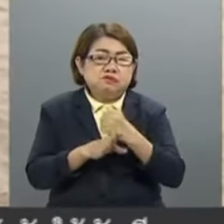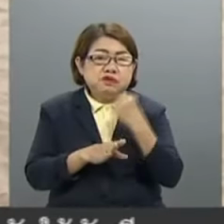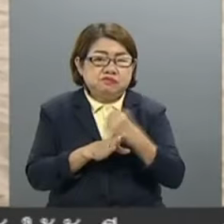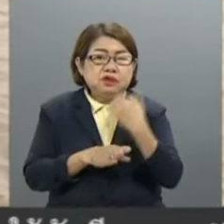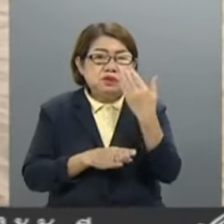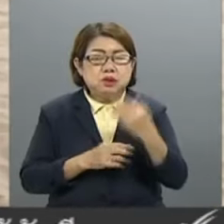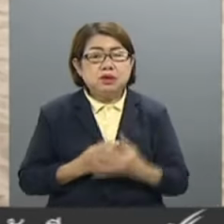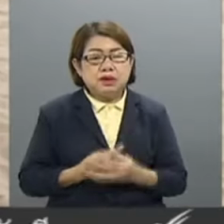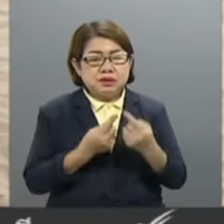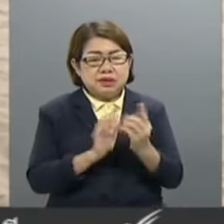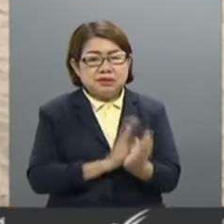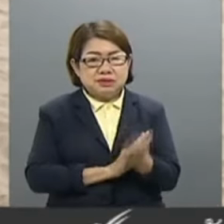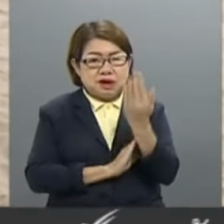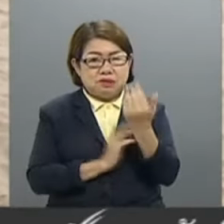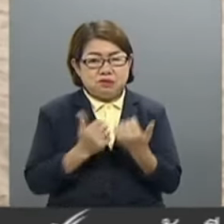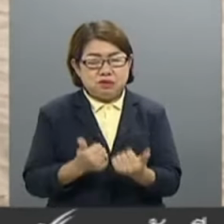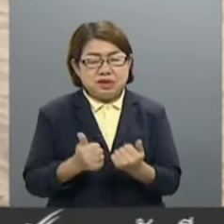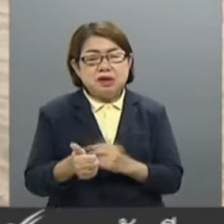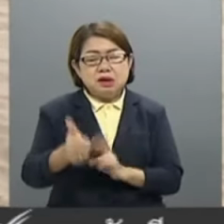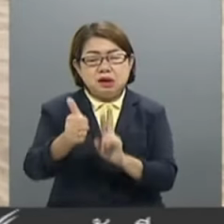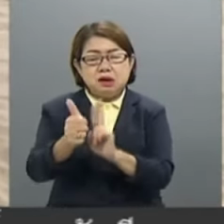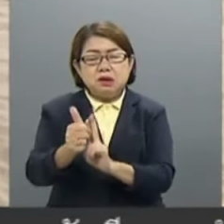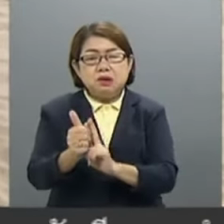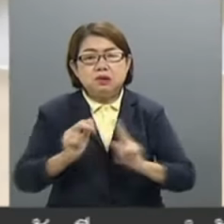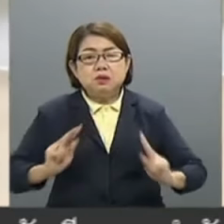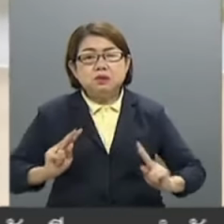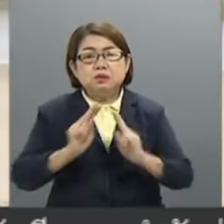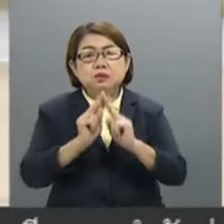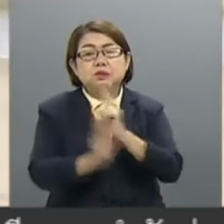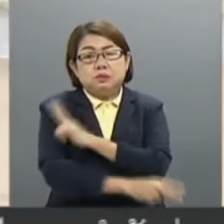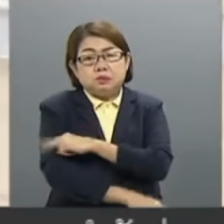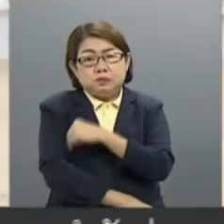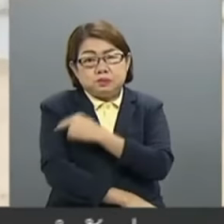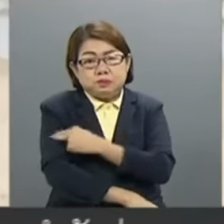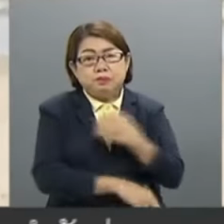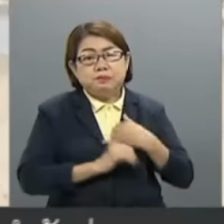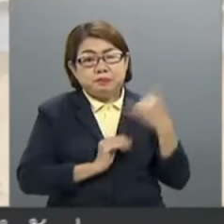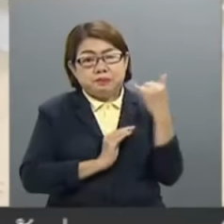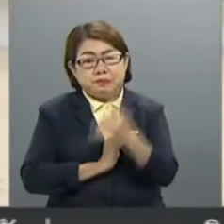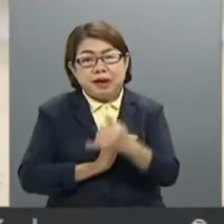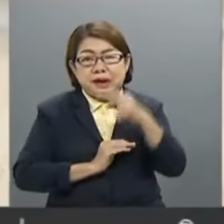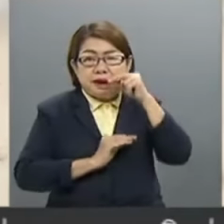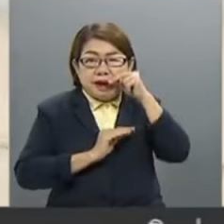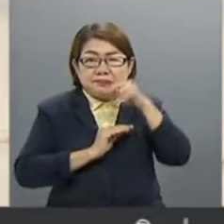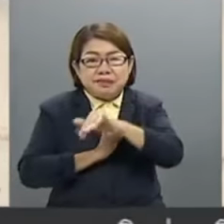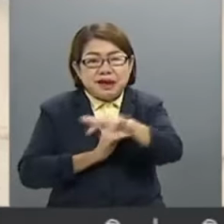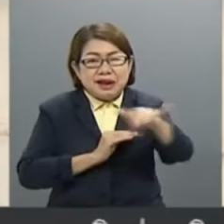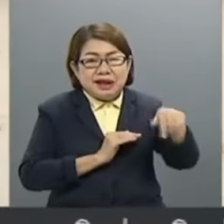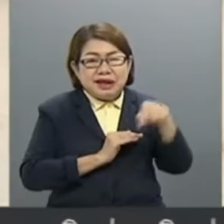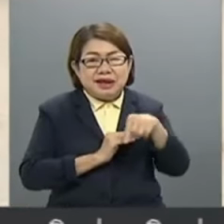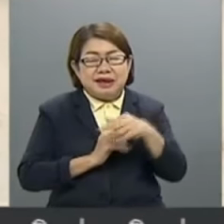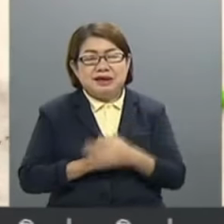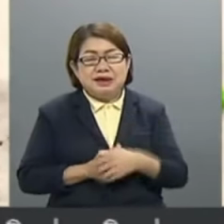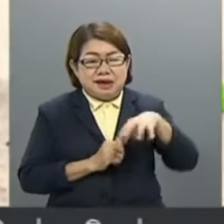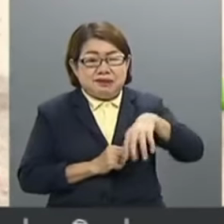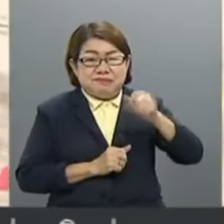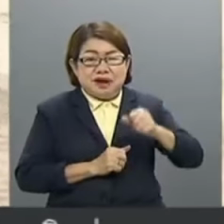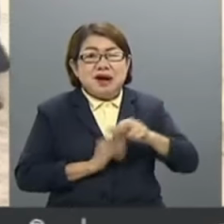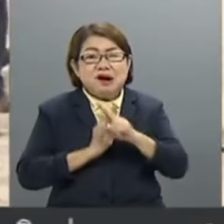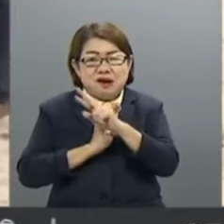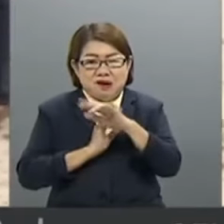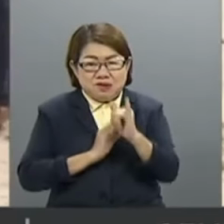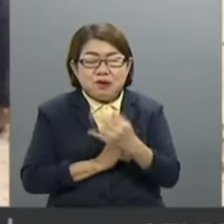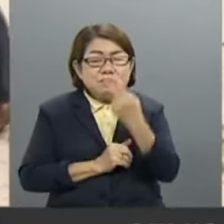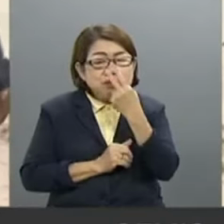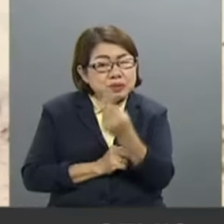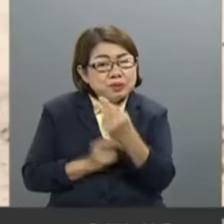ารัฐมนตรีช่วยว่าการกระทรวงสาธารณสุขลงพื้นที่บริเวณชายหาดแสงจันทร์ซึ่งอยู่ในตัวเมืองระยองเพื่อติดตามสถานการณ์การท่องเ